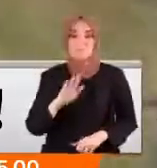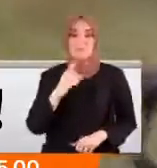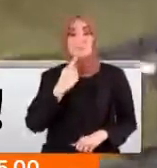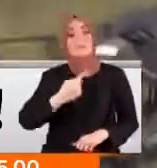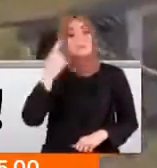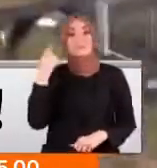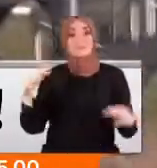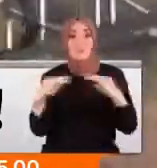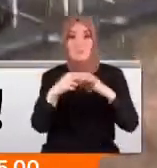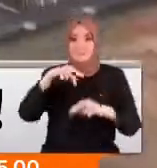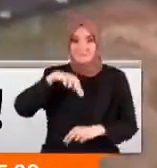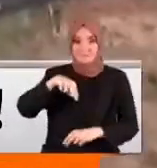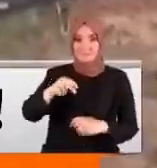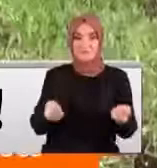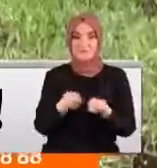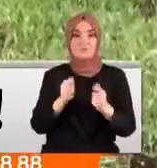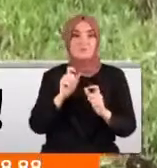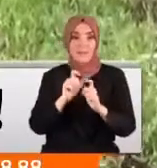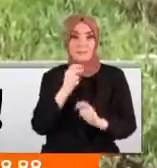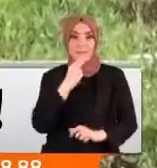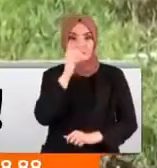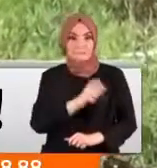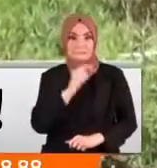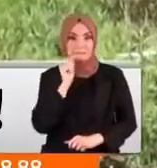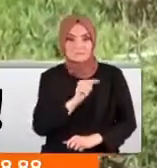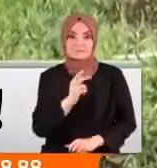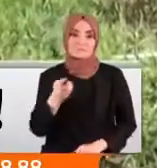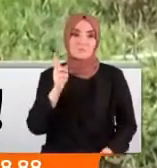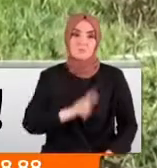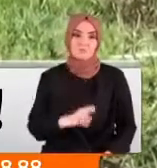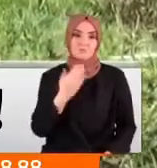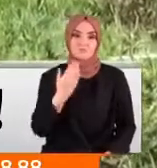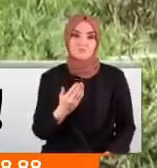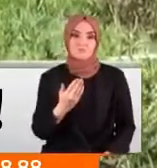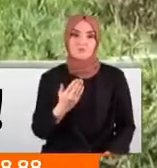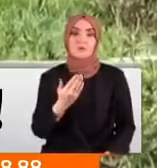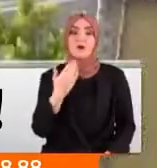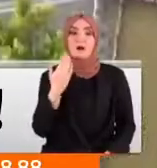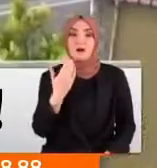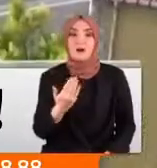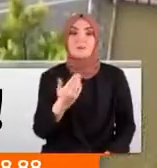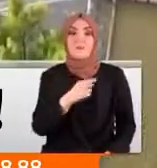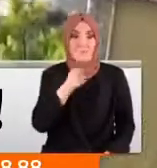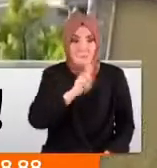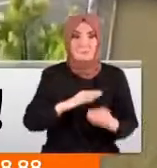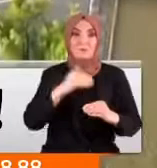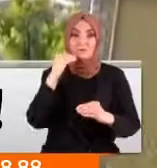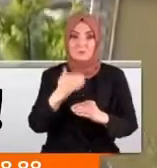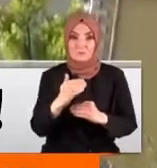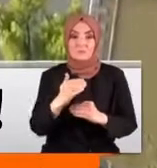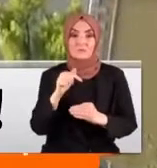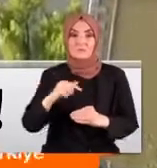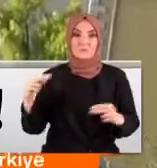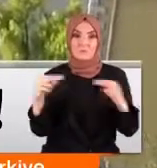karşısına geçmeye çalışan Selma Cerrah korkunç kazaya kurban gitti. Ancak yitip giden canın ardından o yolda hala bir üst geçit